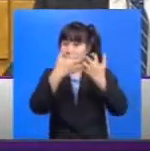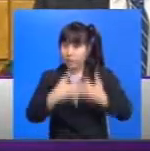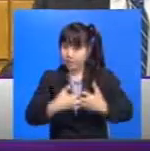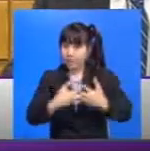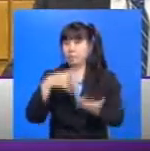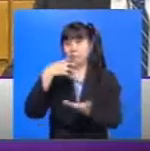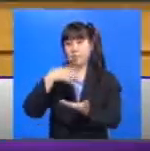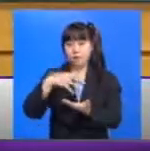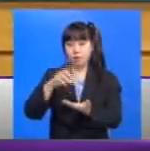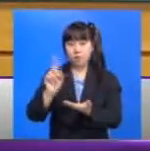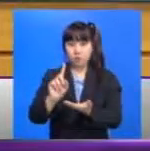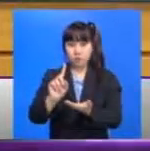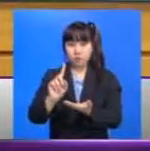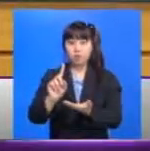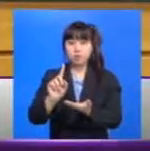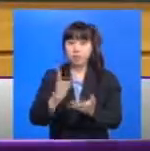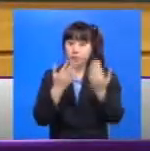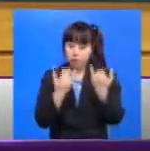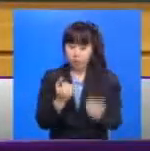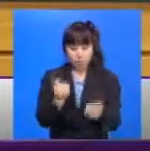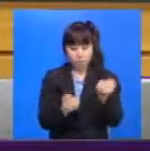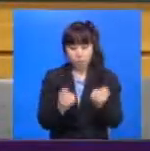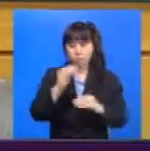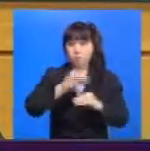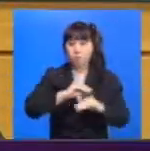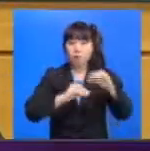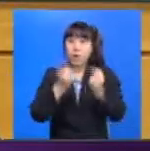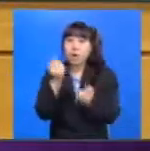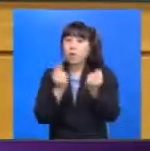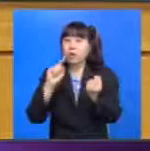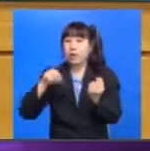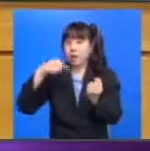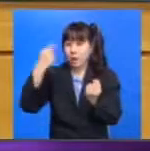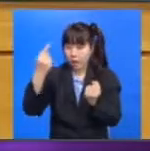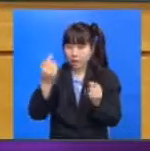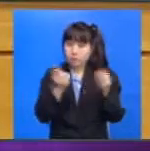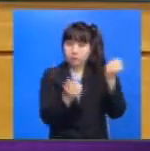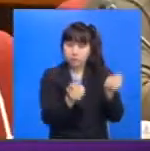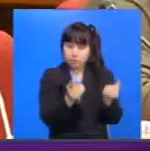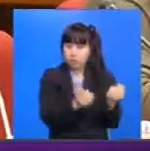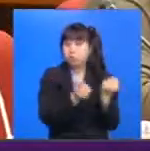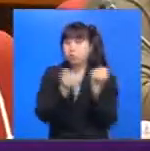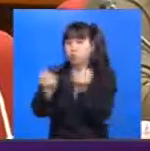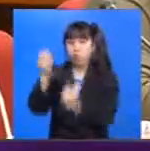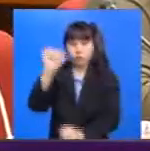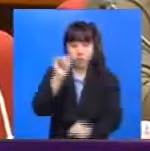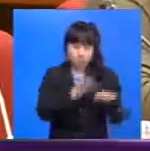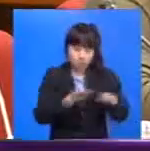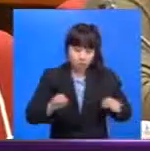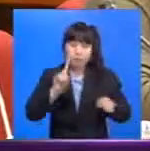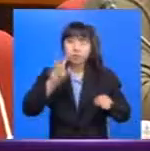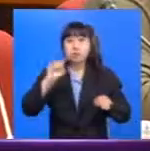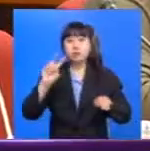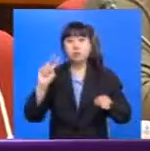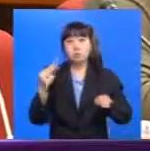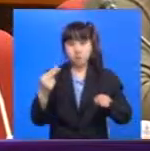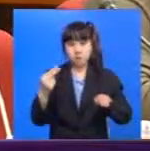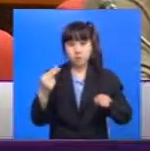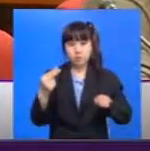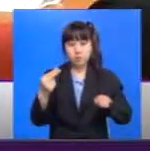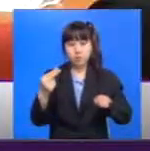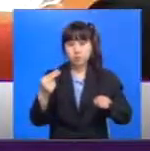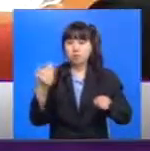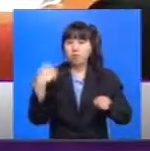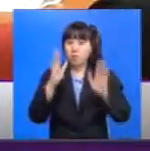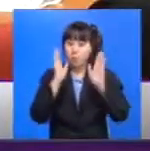ศไยเปิเผยว่า ขนานี้ยัมีรถยนตในโครงการรถคนแรก ค้างการส่งมอบจำนวน 1 แสน 2 หมื่นคันซึ่งผู้